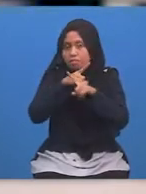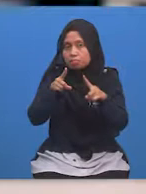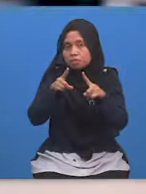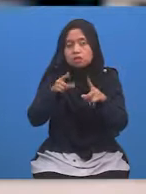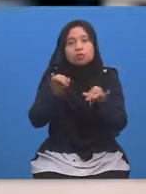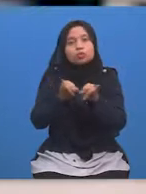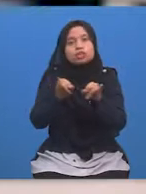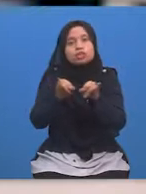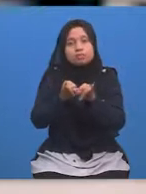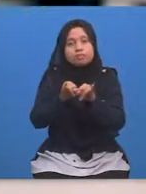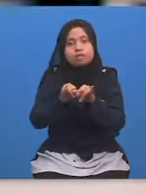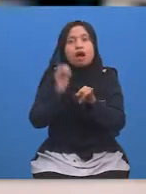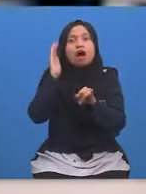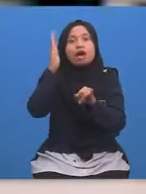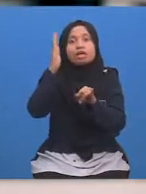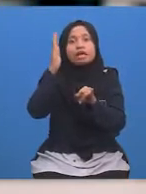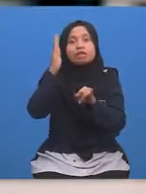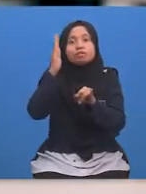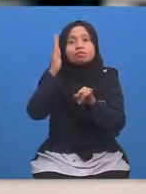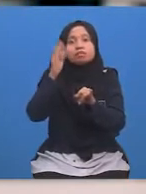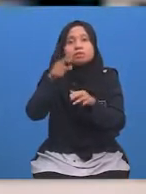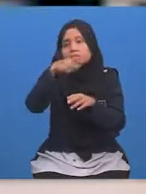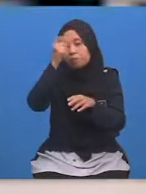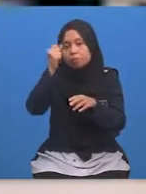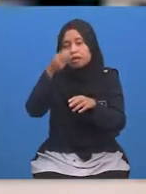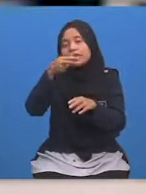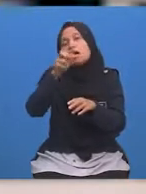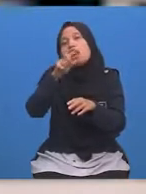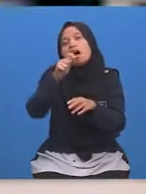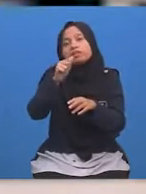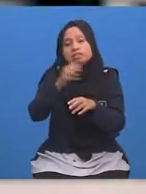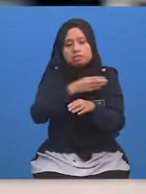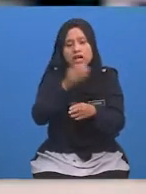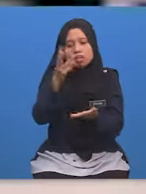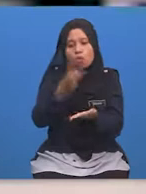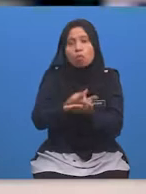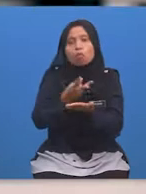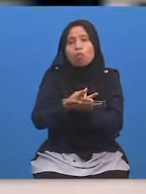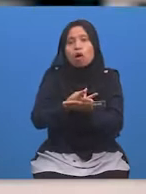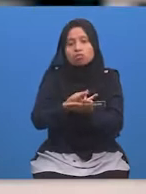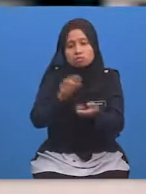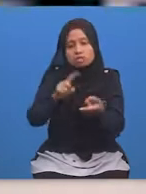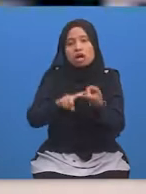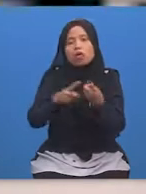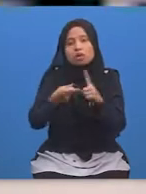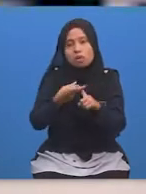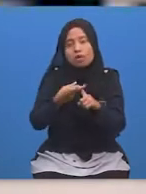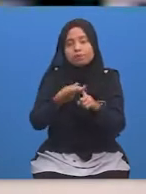tetapi juga akan melibatkan harta dan wang peribadi rakan kongsi.